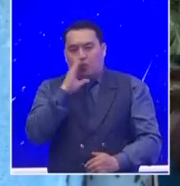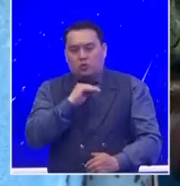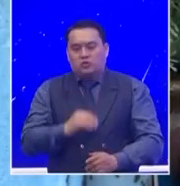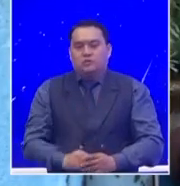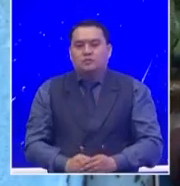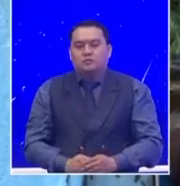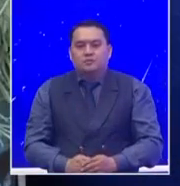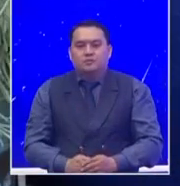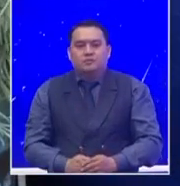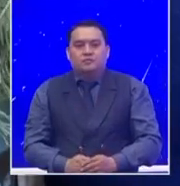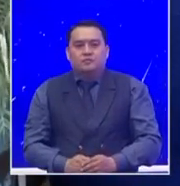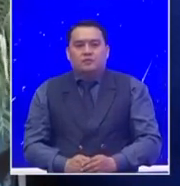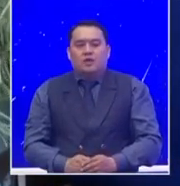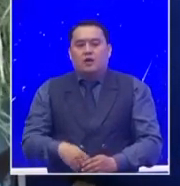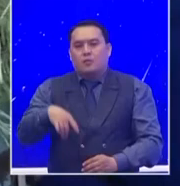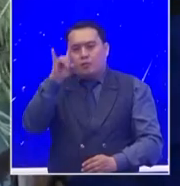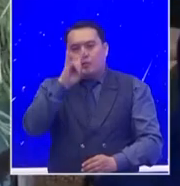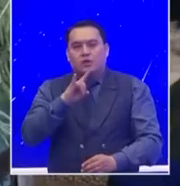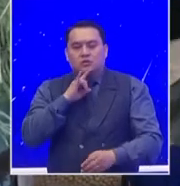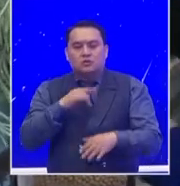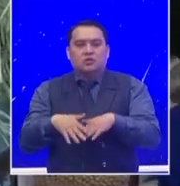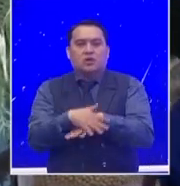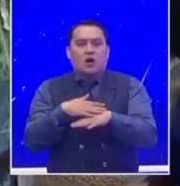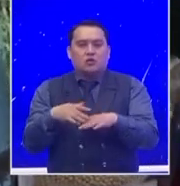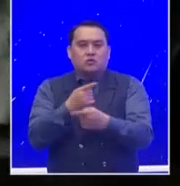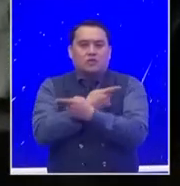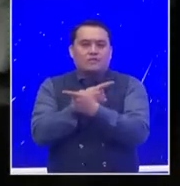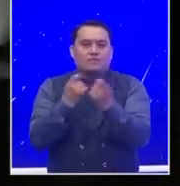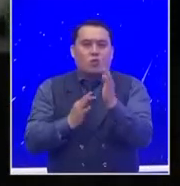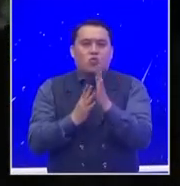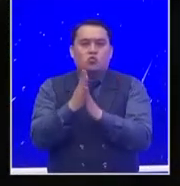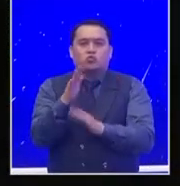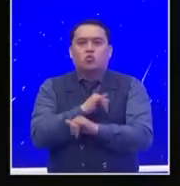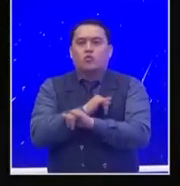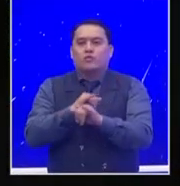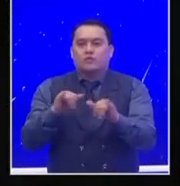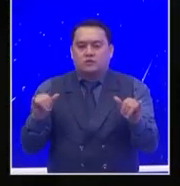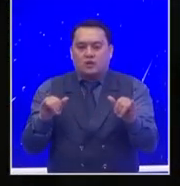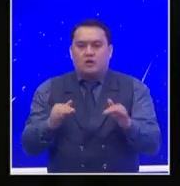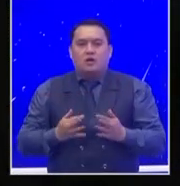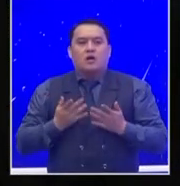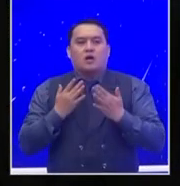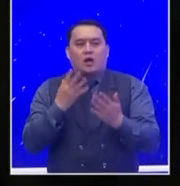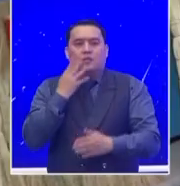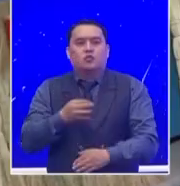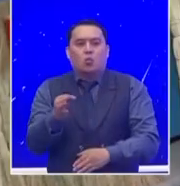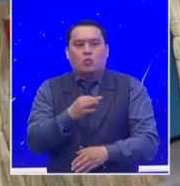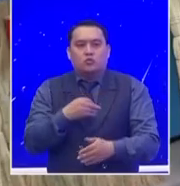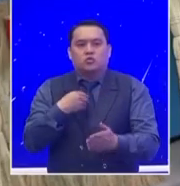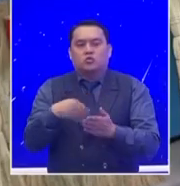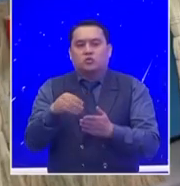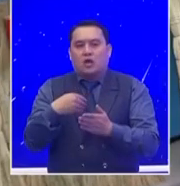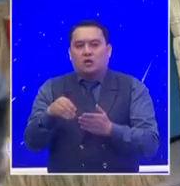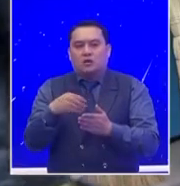халқымыз ықылым заманнан білген. Елде төтенше жағдай жарияланғалы бұл өсімдікке сұраныс тіптен артқан. Жетісу тұрғындары да қасиетті